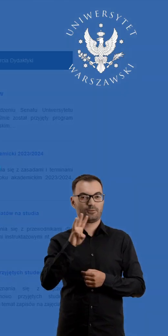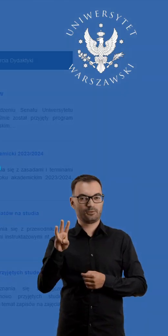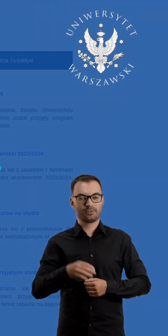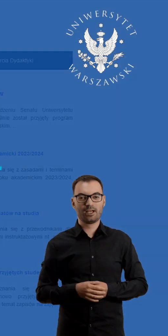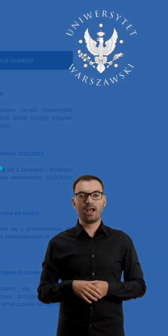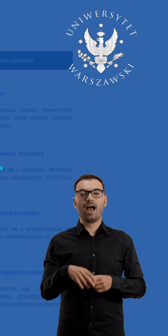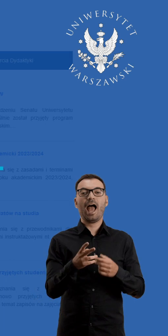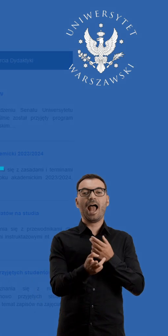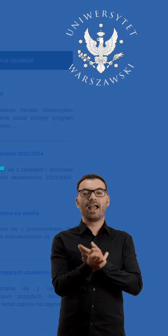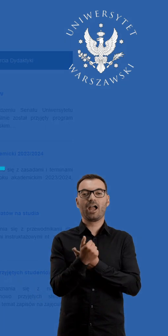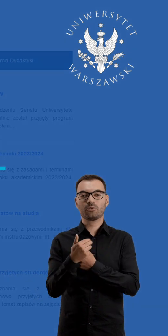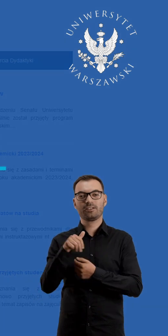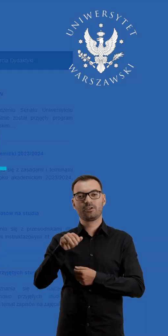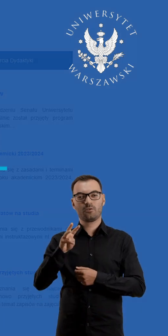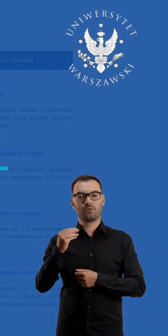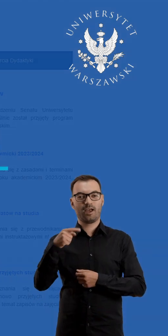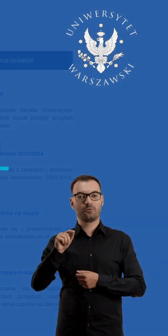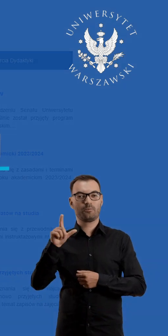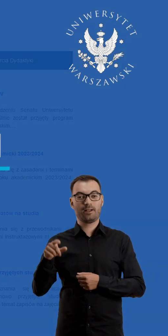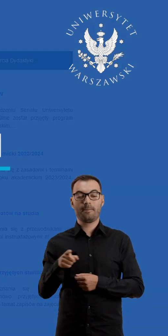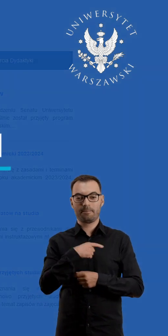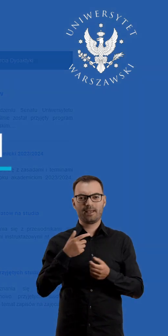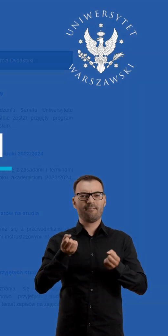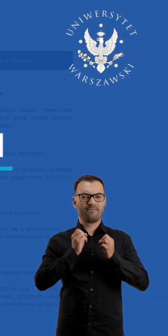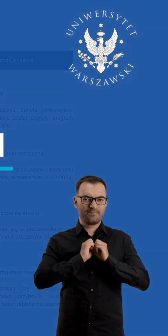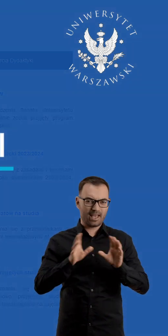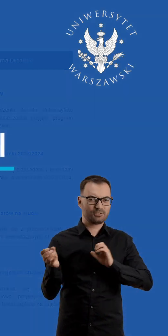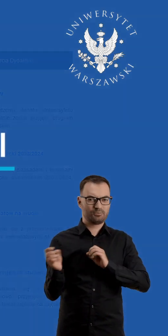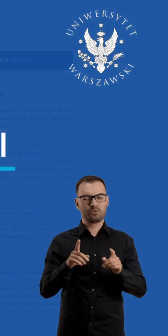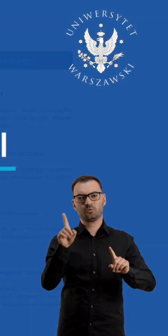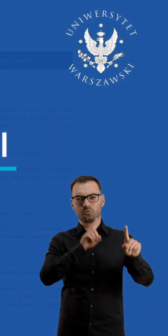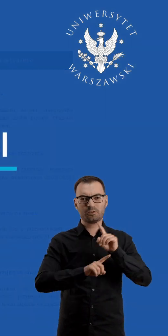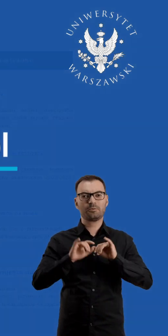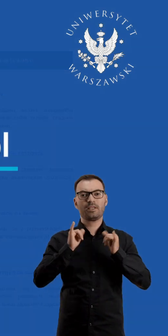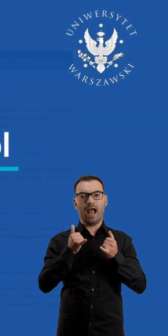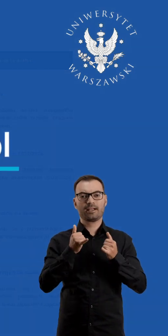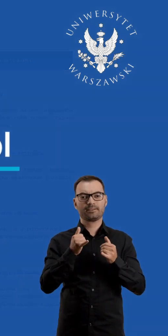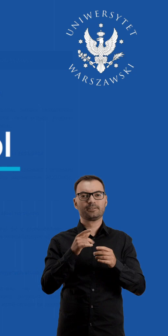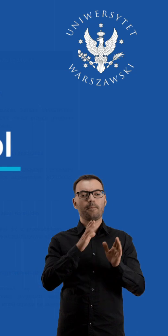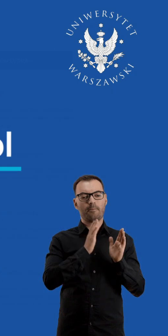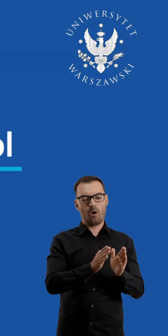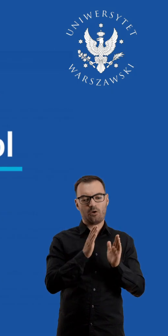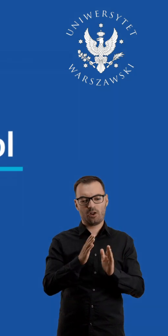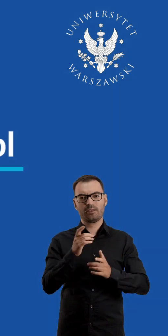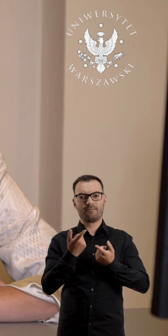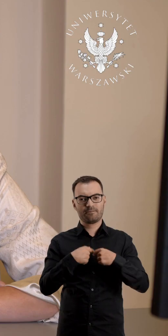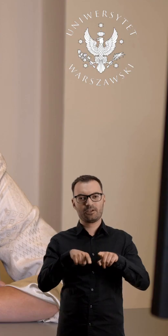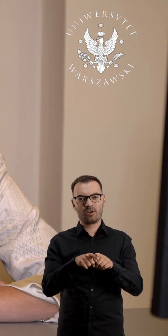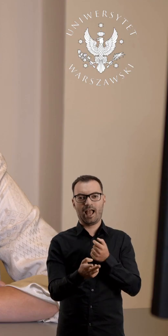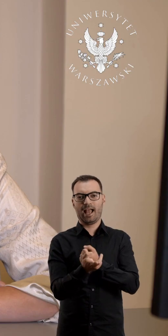internetową rekrutacja.uw.edu.pl, na której w przystępny sposób informujemy, jak przejść proces rekrutacji krok po